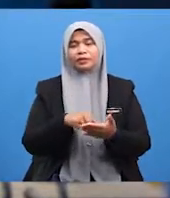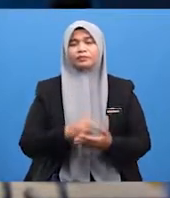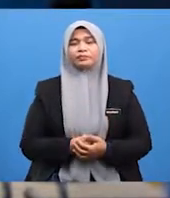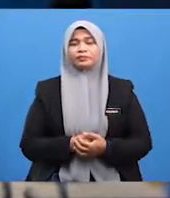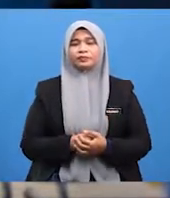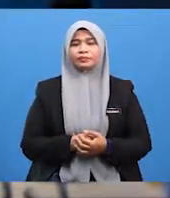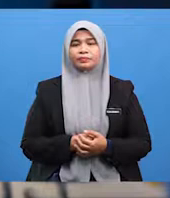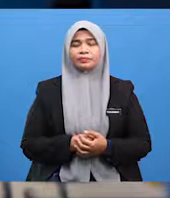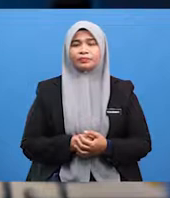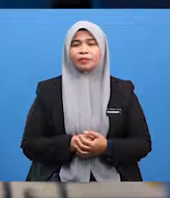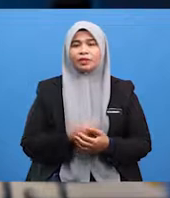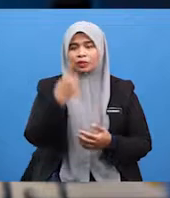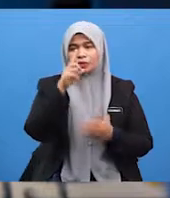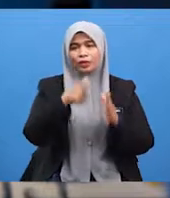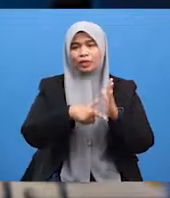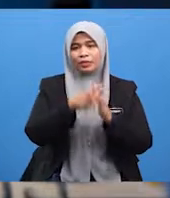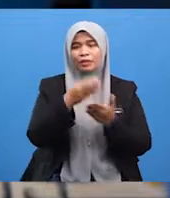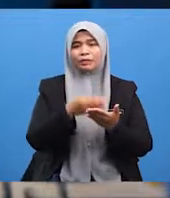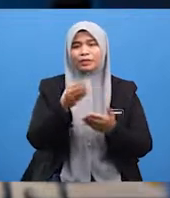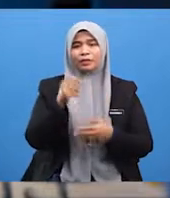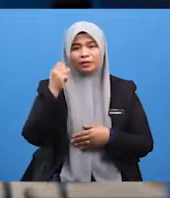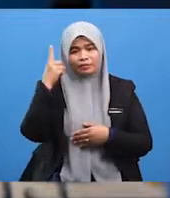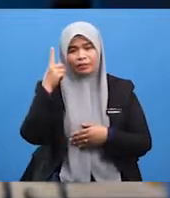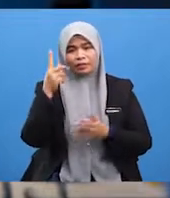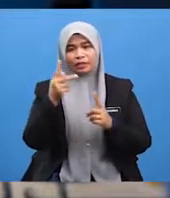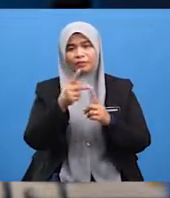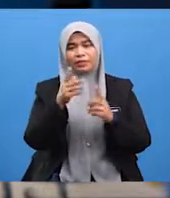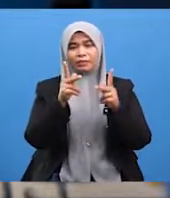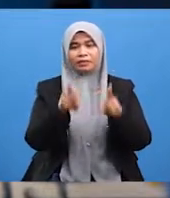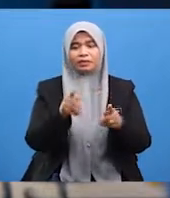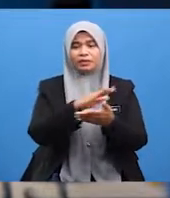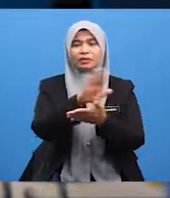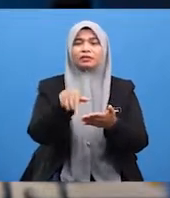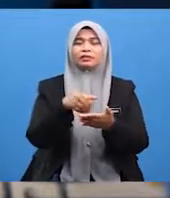diri amanah untuk lebih memberi kefahaman kepada pelajar semua.